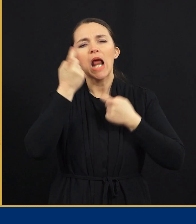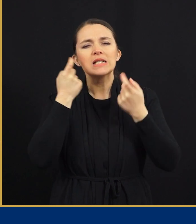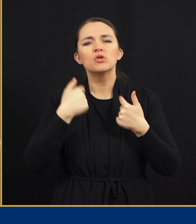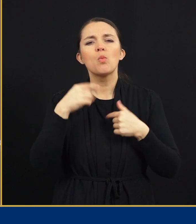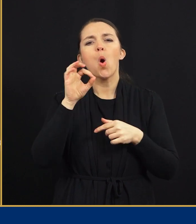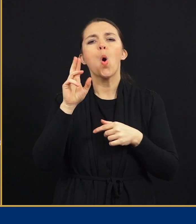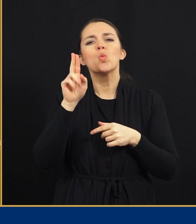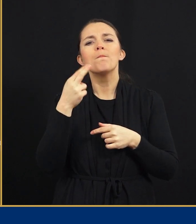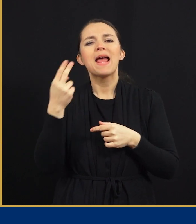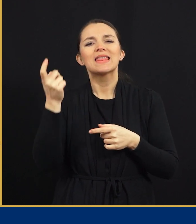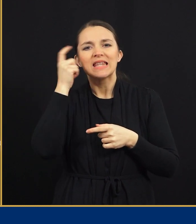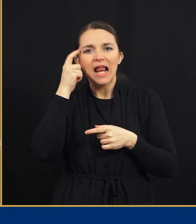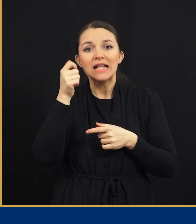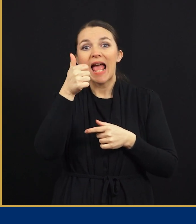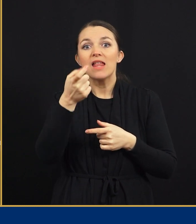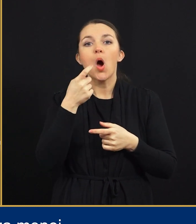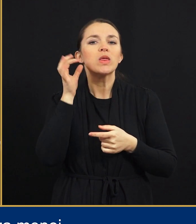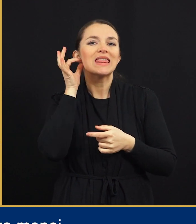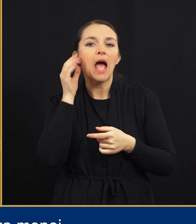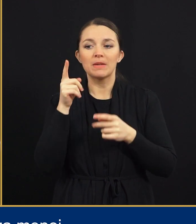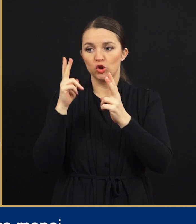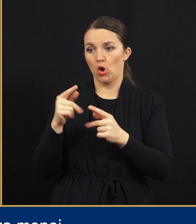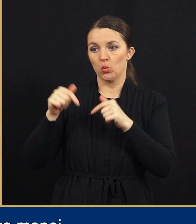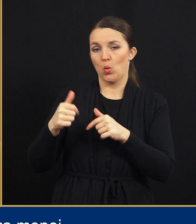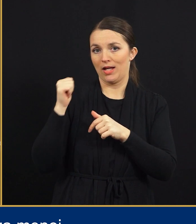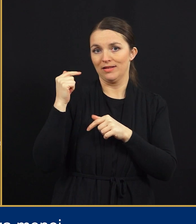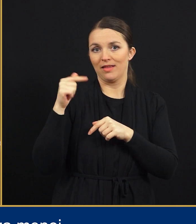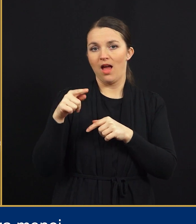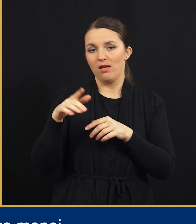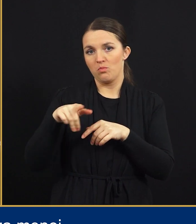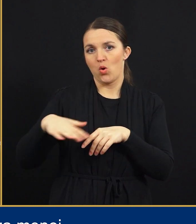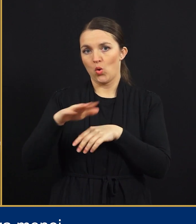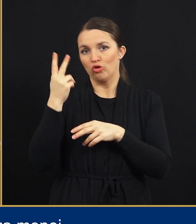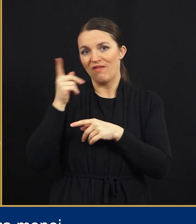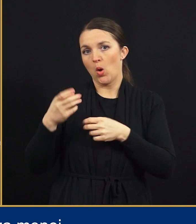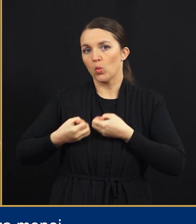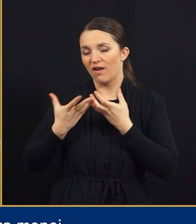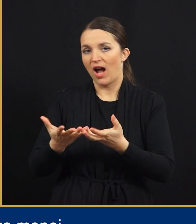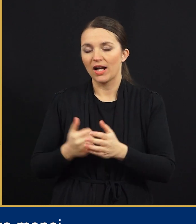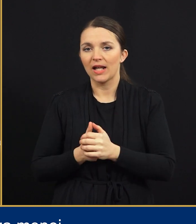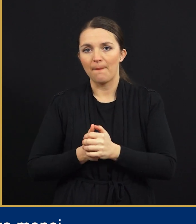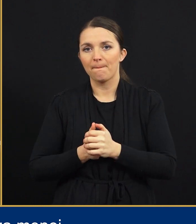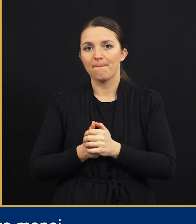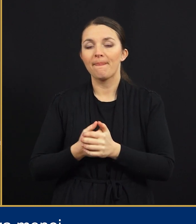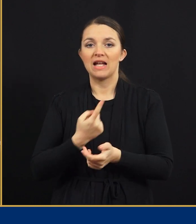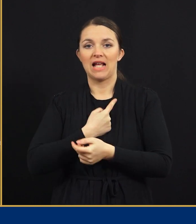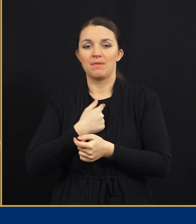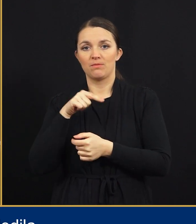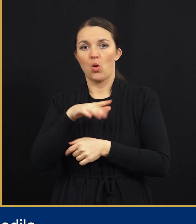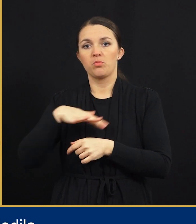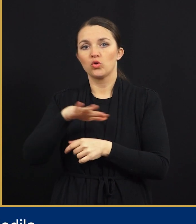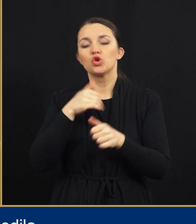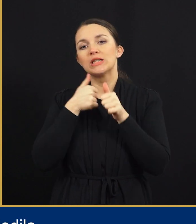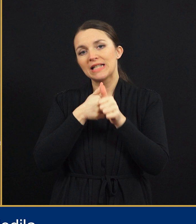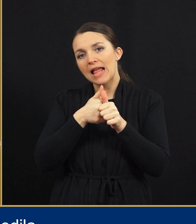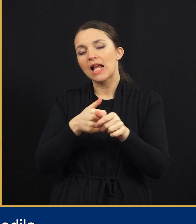Veliko razmišljamo o umetni inteligenci in ena od dam, ki stoji tukaj za menoj, se s tem področjem seveda tudi ukvarja. Sama sem